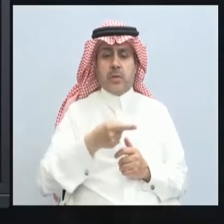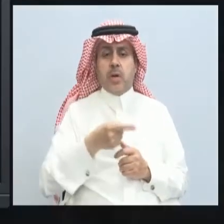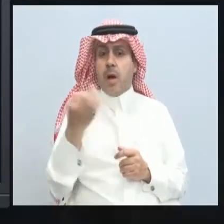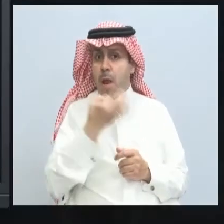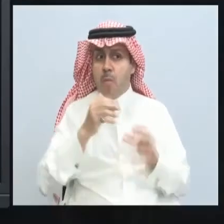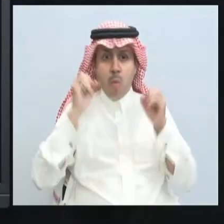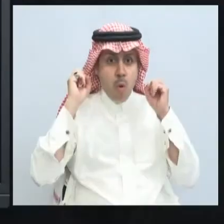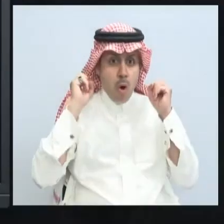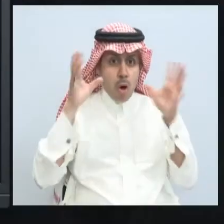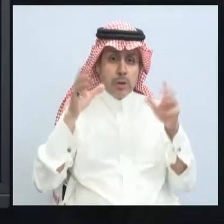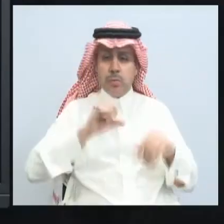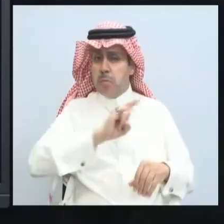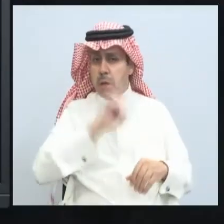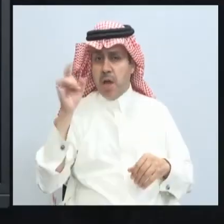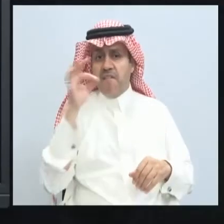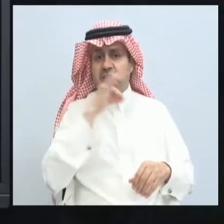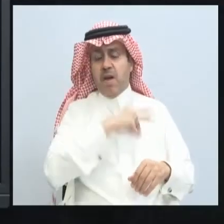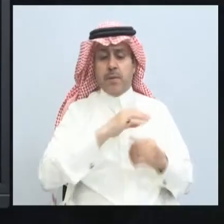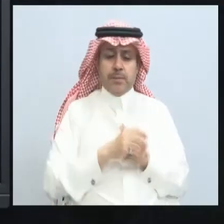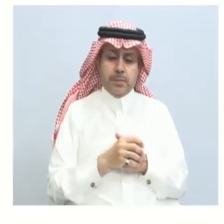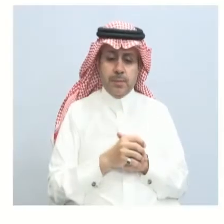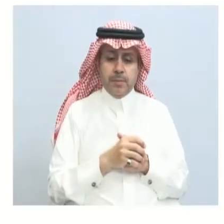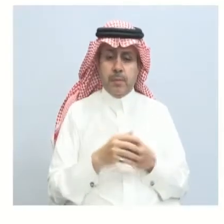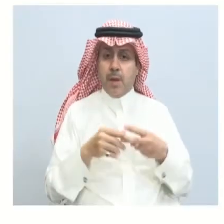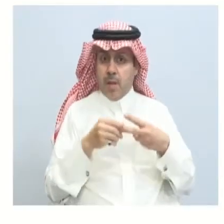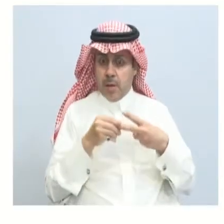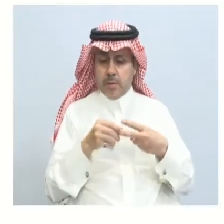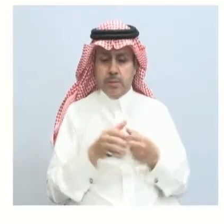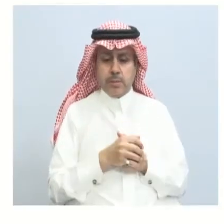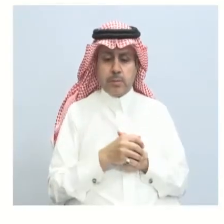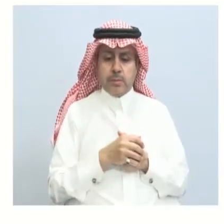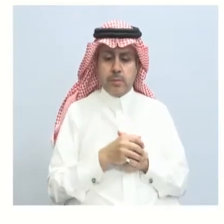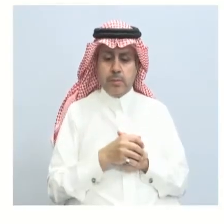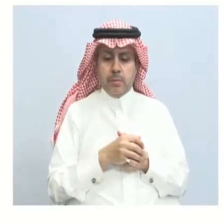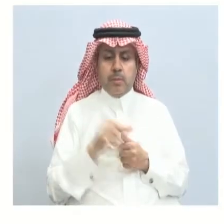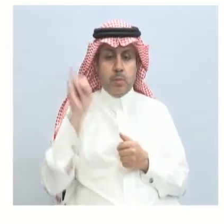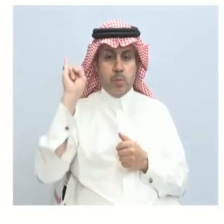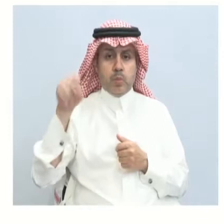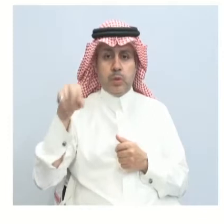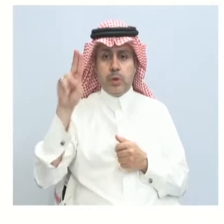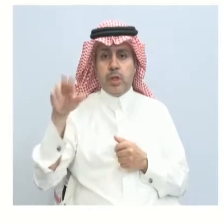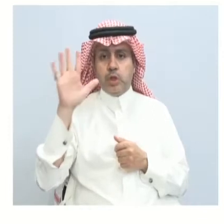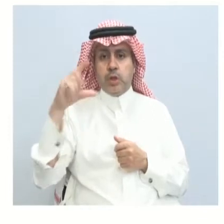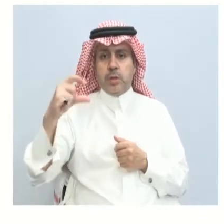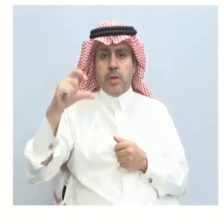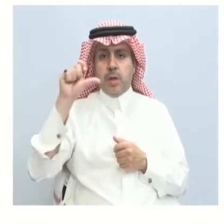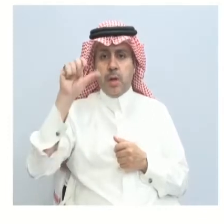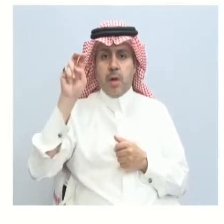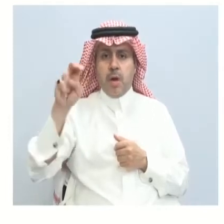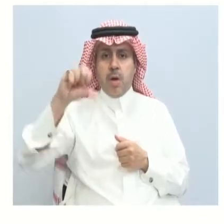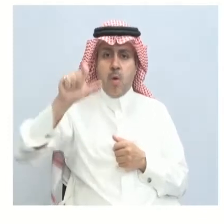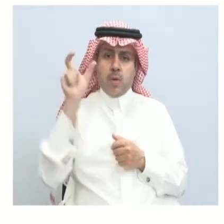يكثر الكلام من غير فائده الكلمه الثانيه في هذا الحديث المتشدقون ما